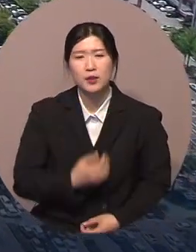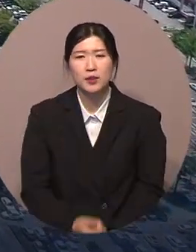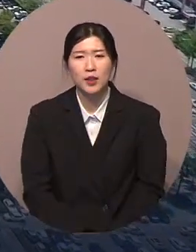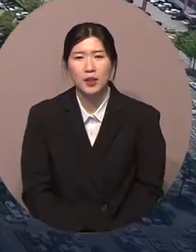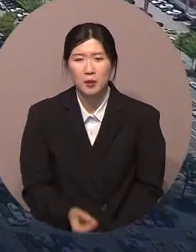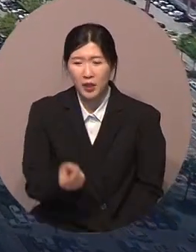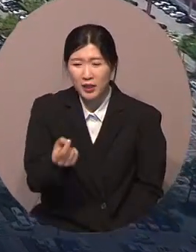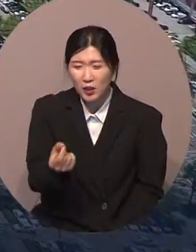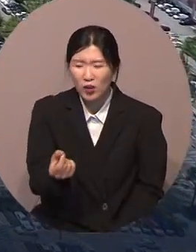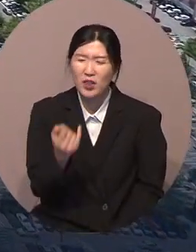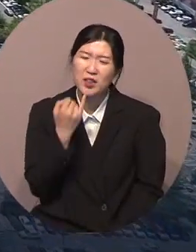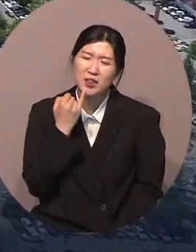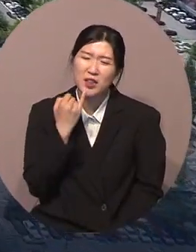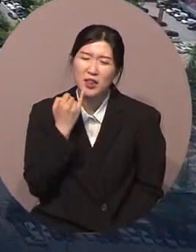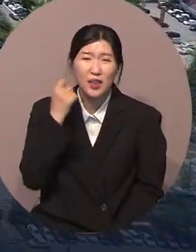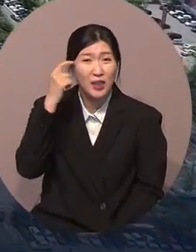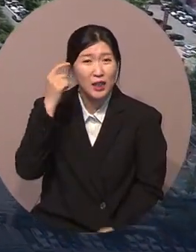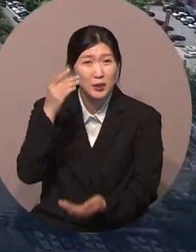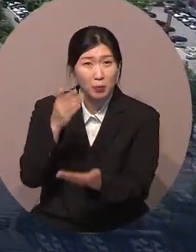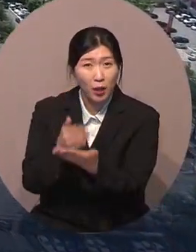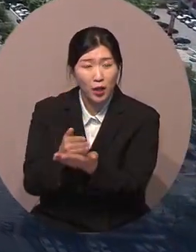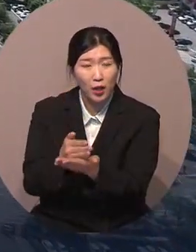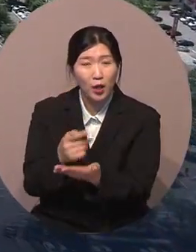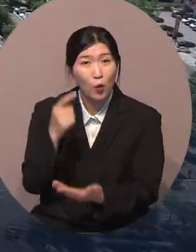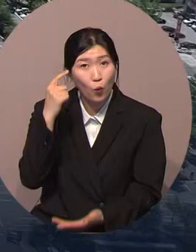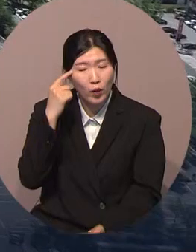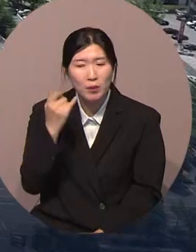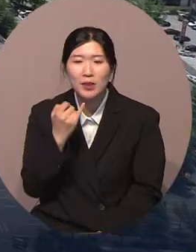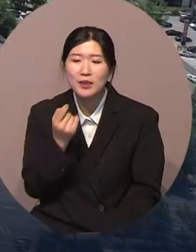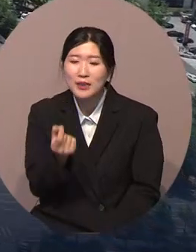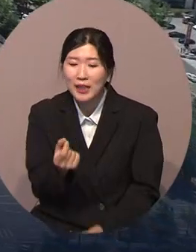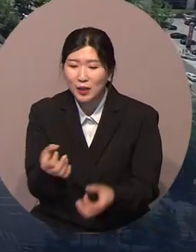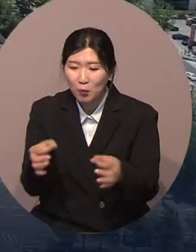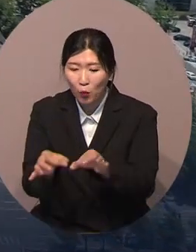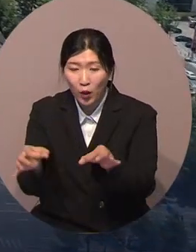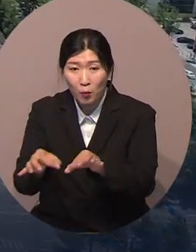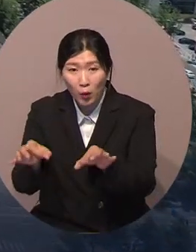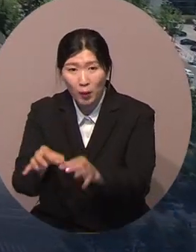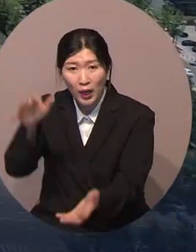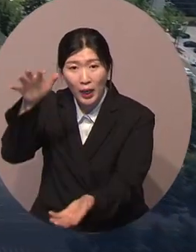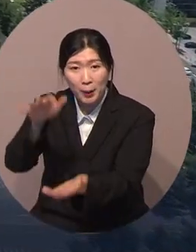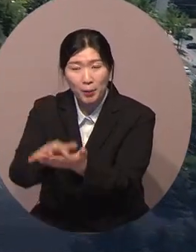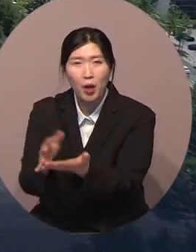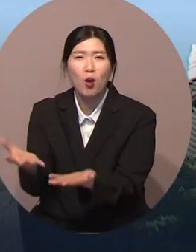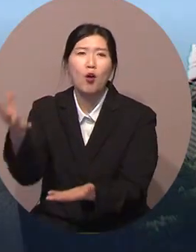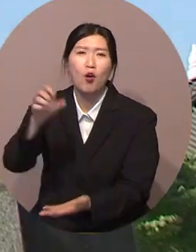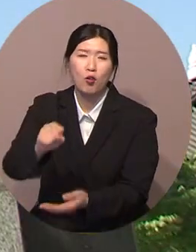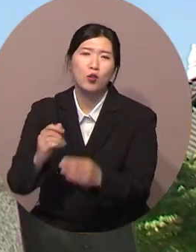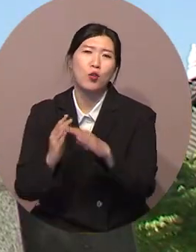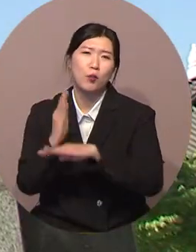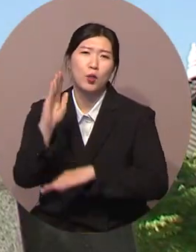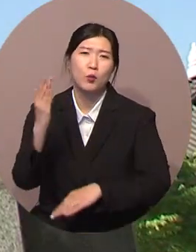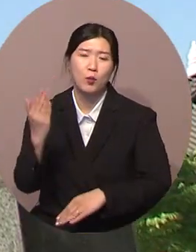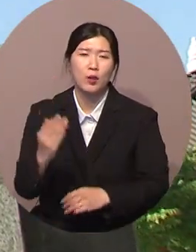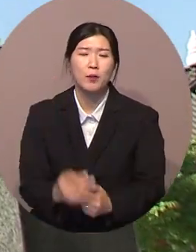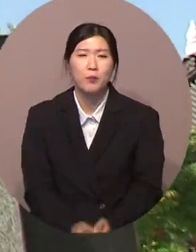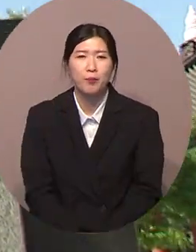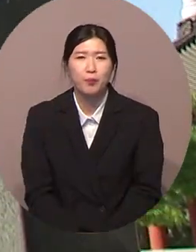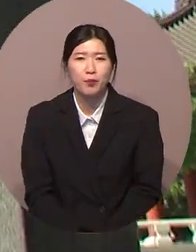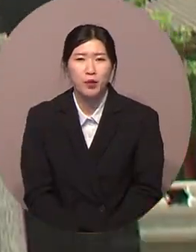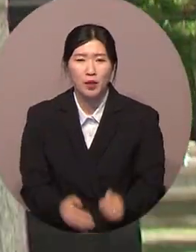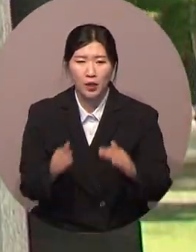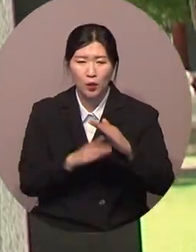작은 금액이라고 하지만 이게 전국에 모아두면 이제 수십억, 수억 원이 돈이 되거든요. 일부